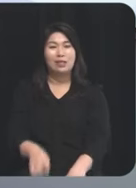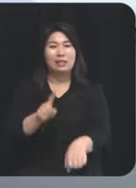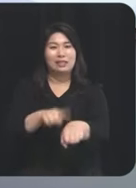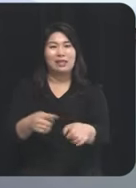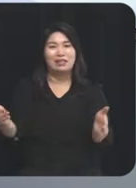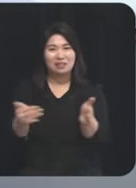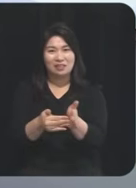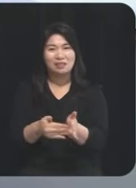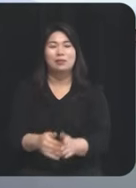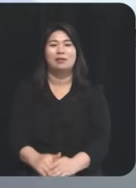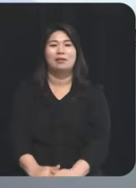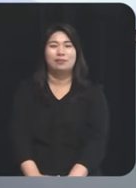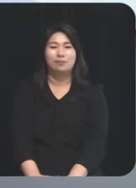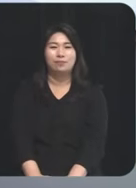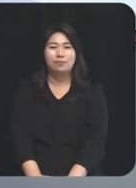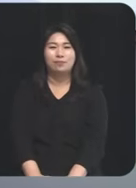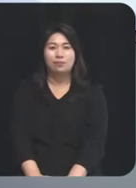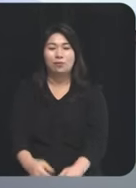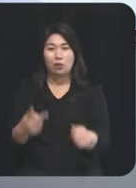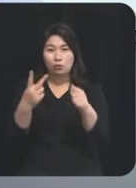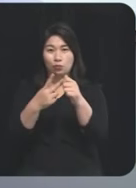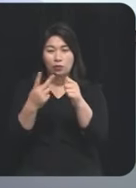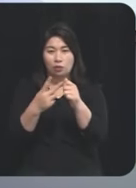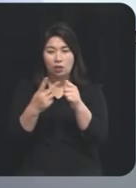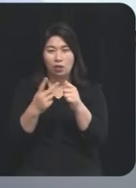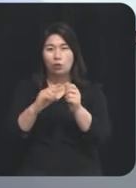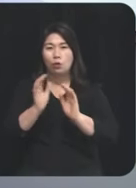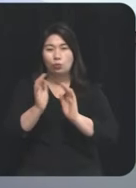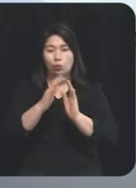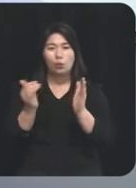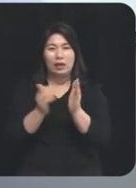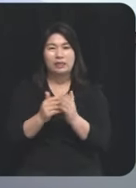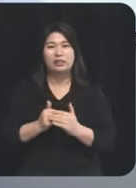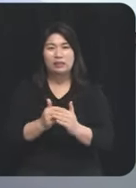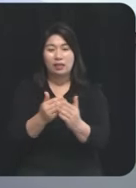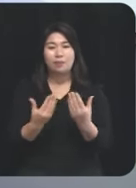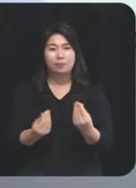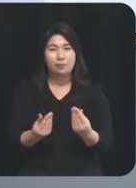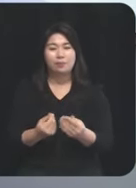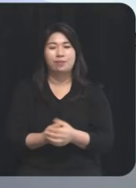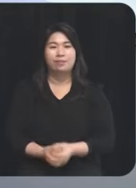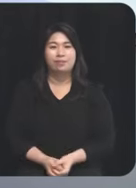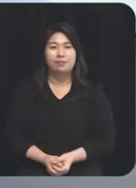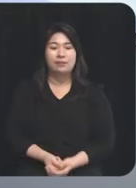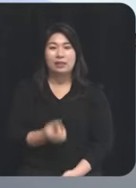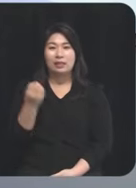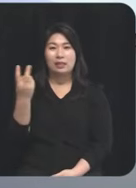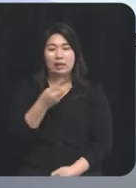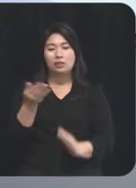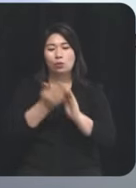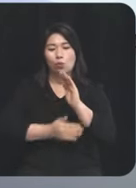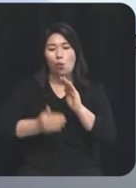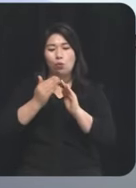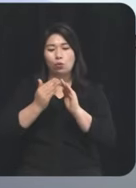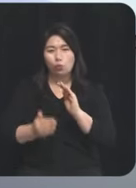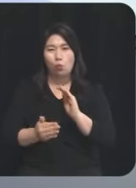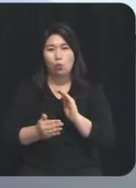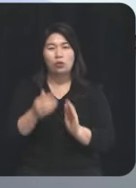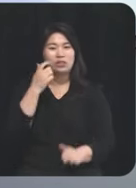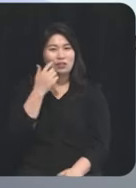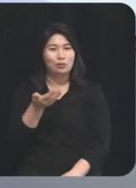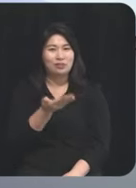됐습니다. 자, 두 번째 토론, 주도권 토론까지 진행을 해봤고요. 다시 공통 질문을 좀 드리도록